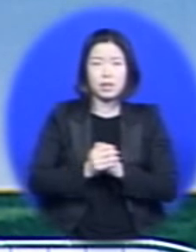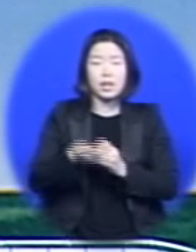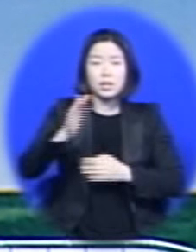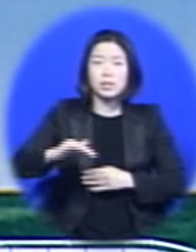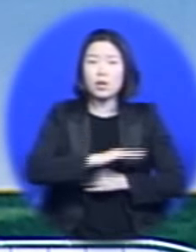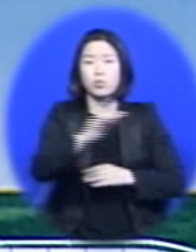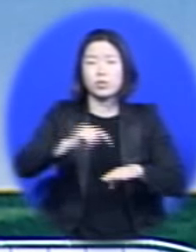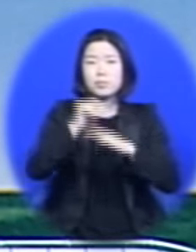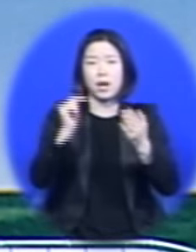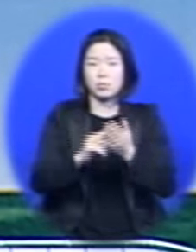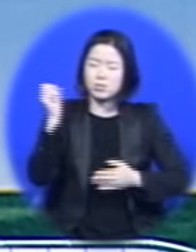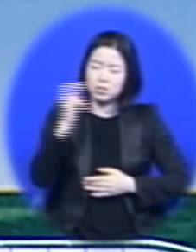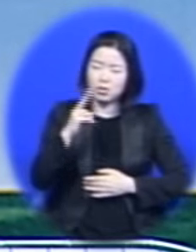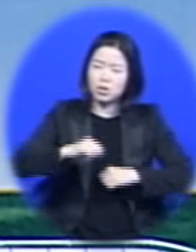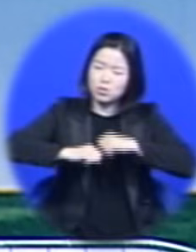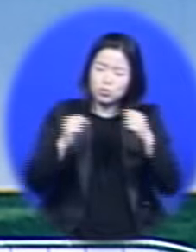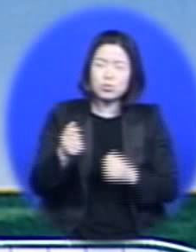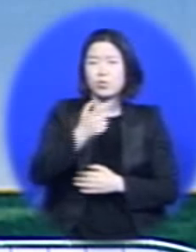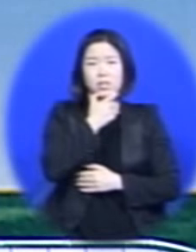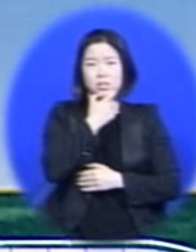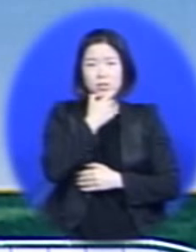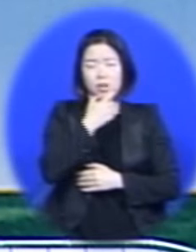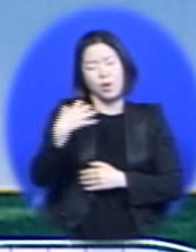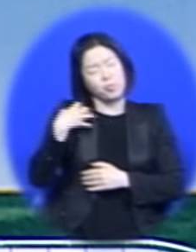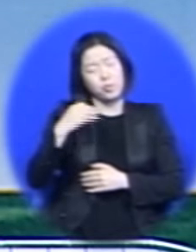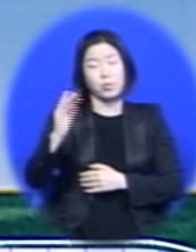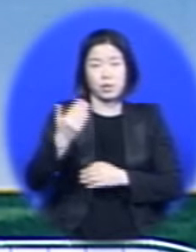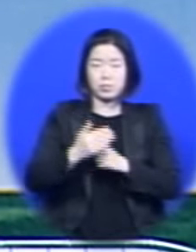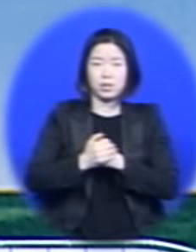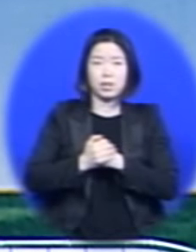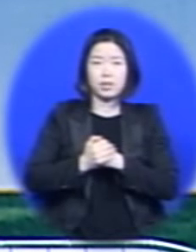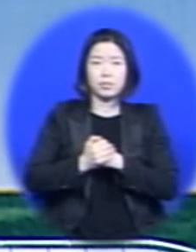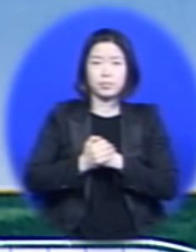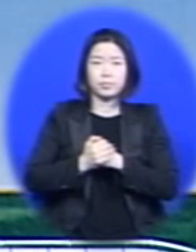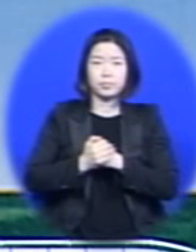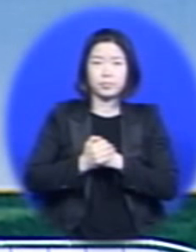그러나 우리 마음은 자꾸 순종이 싫습니다. 부담스럽습니다.